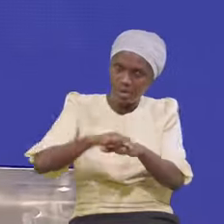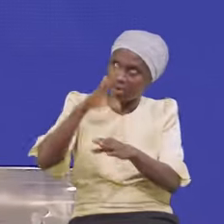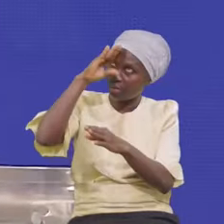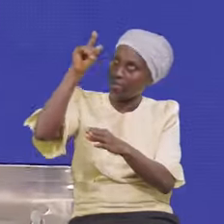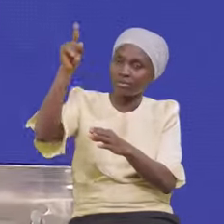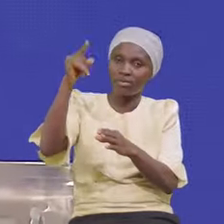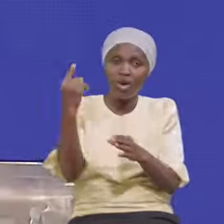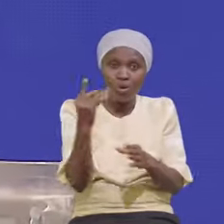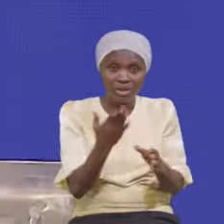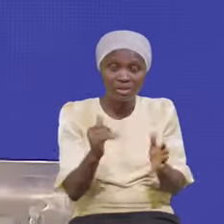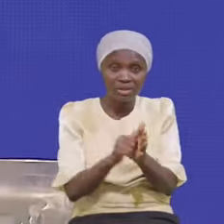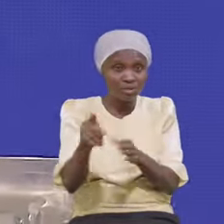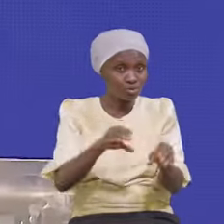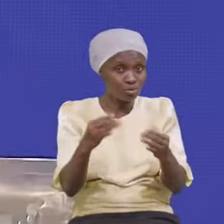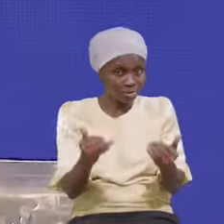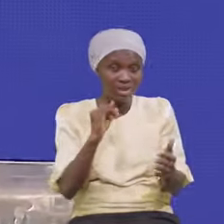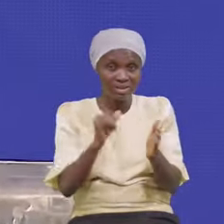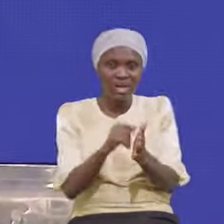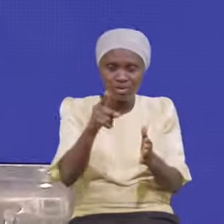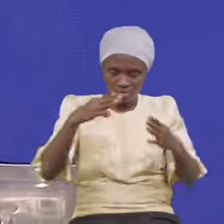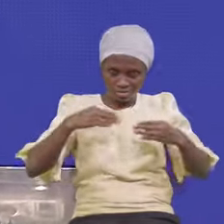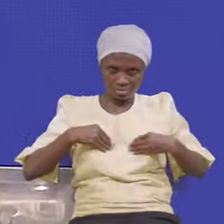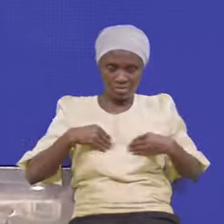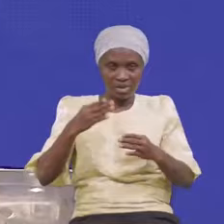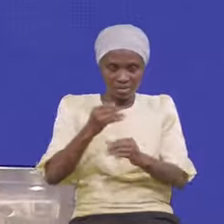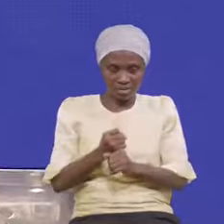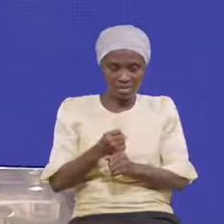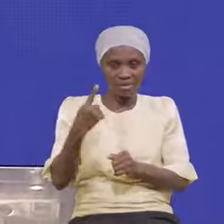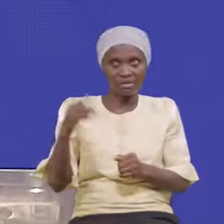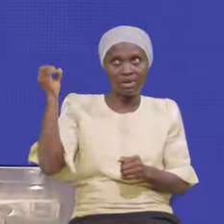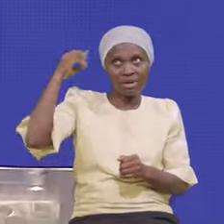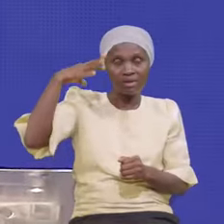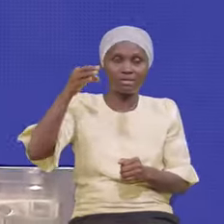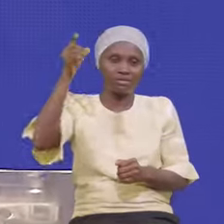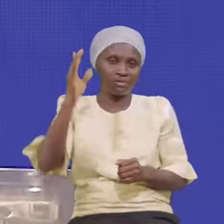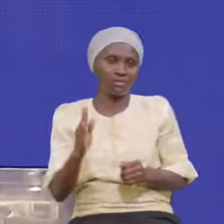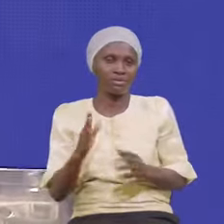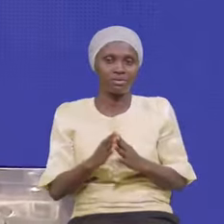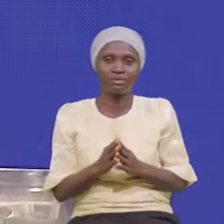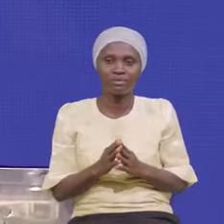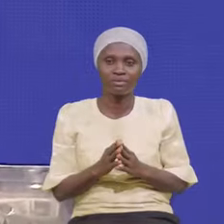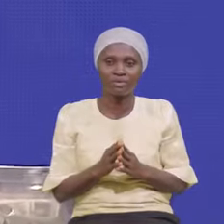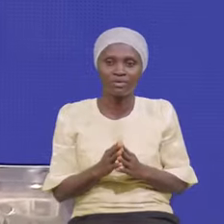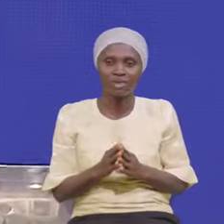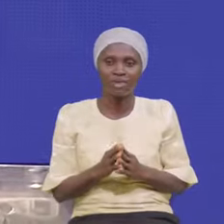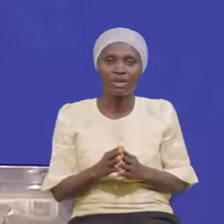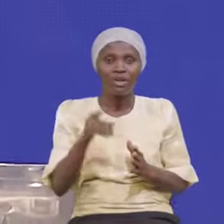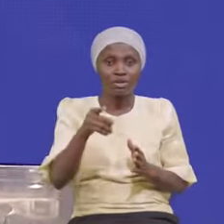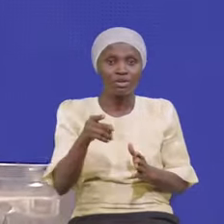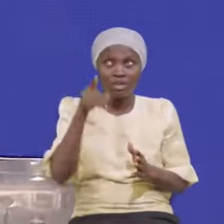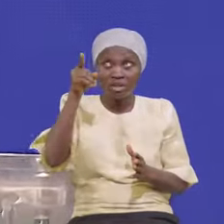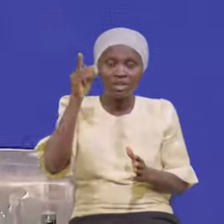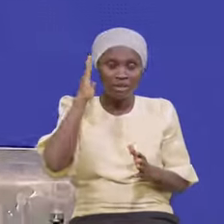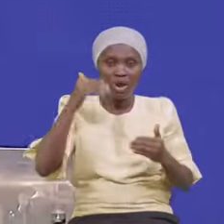ఉంచుట. The only thing you do now is receive. మీరు చేయాల్సిన grace of God. మీరు చేయాల్సిన ఒకటే దేవుని కృపను స్వీకరించుట. Have all men to